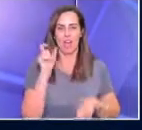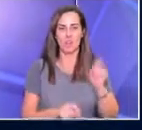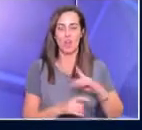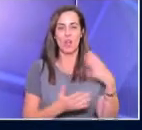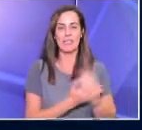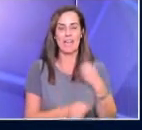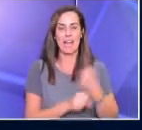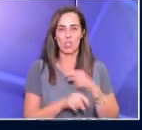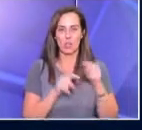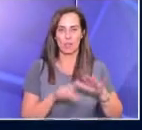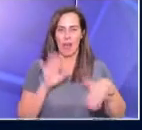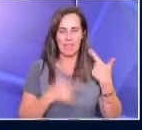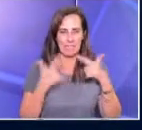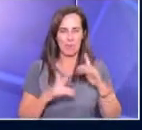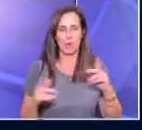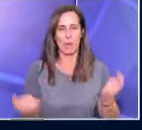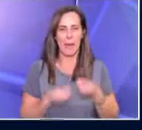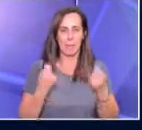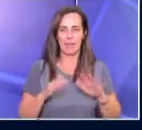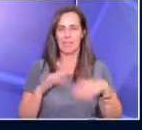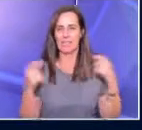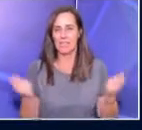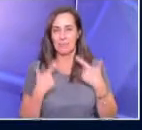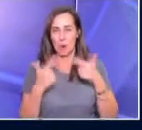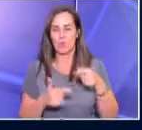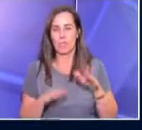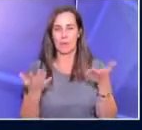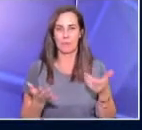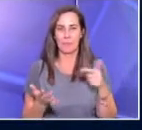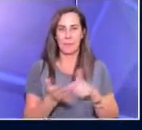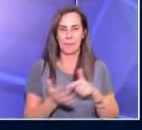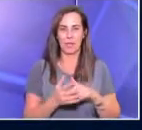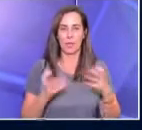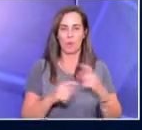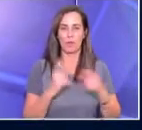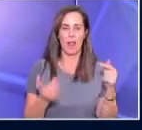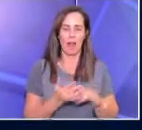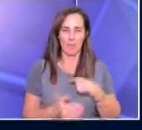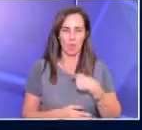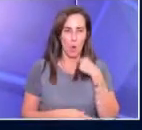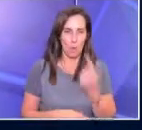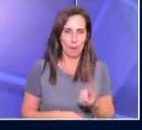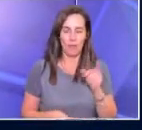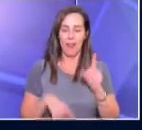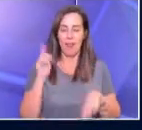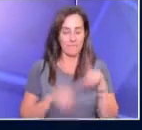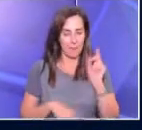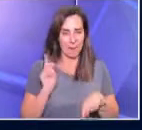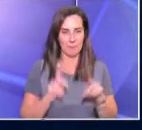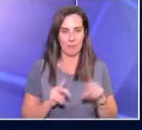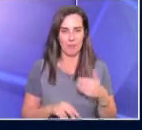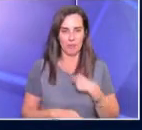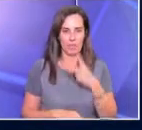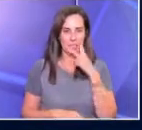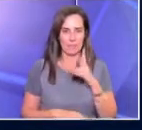שלא נצליח לייצר את זה. אחרי זה הסבירו בקמפיינים, אחר כך הסבירו שזה בכלל בגלל הדמויות האחרות, ולכן אני אומרת, לפעמים לי,